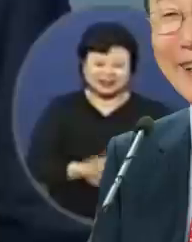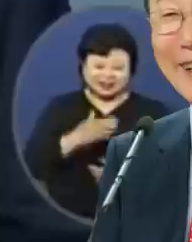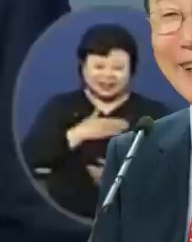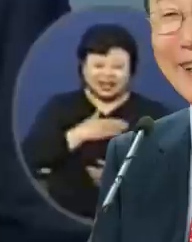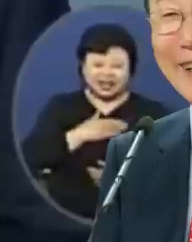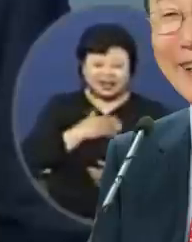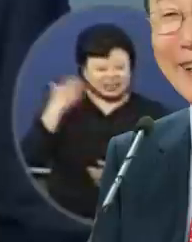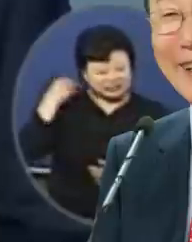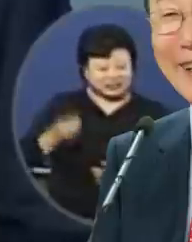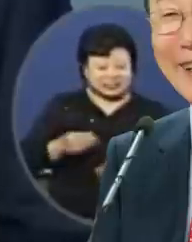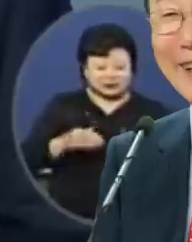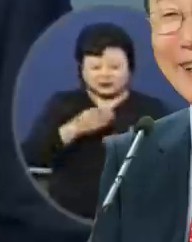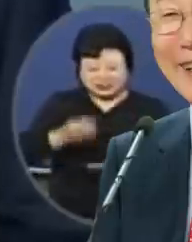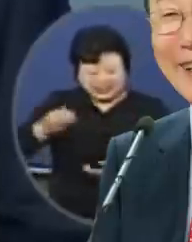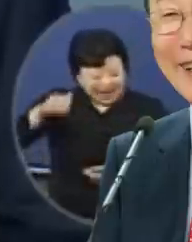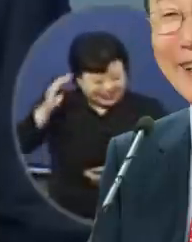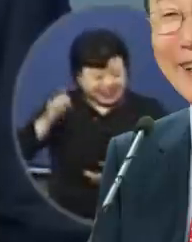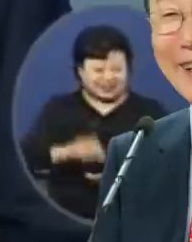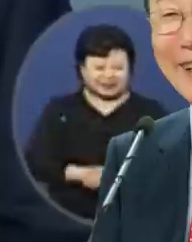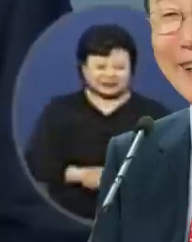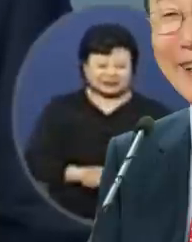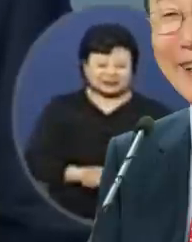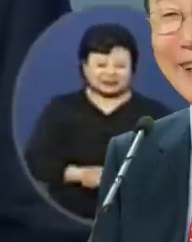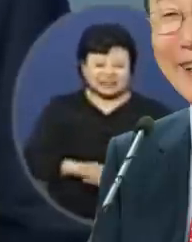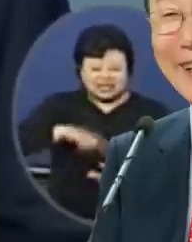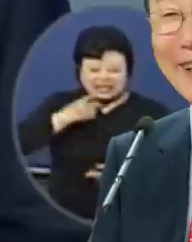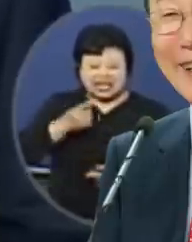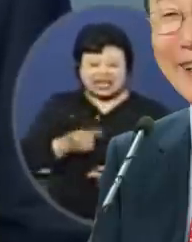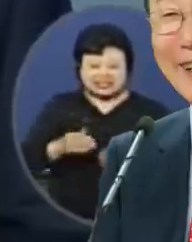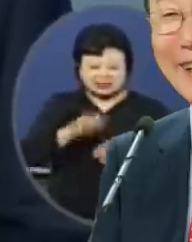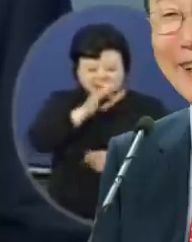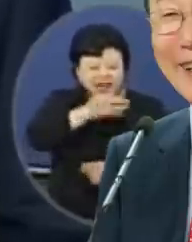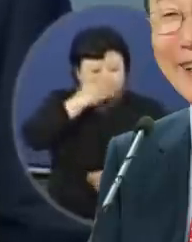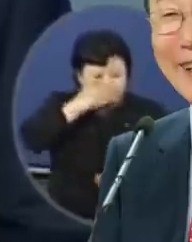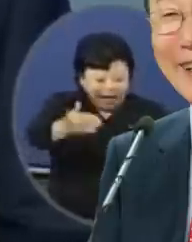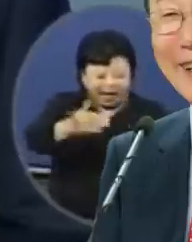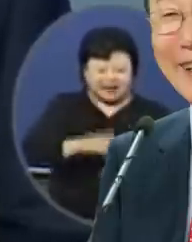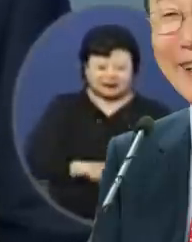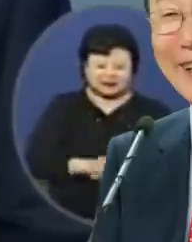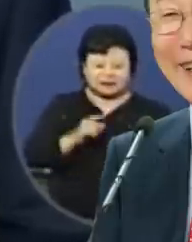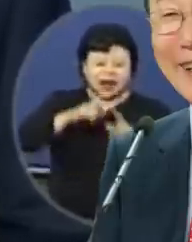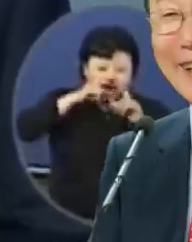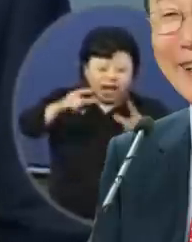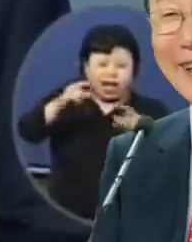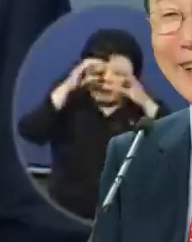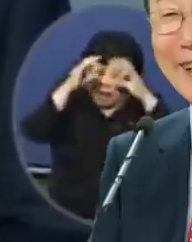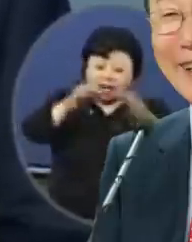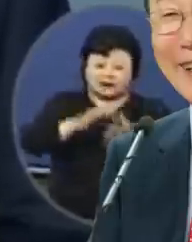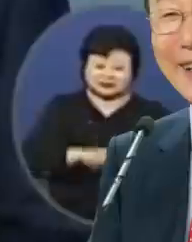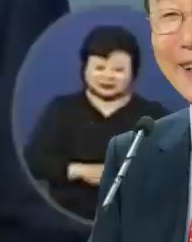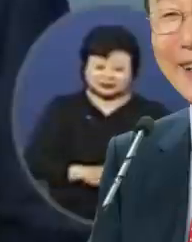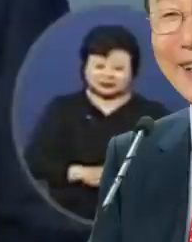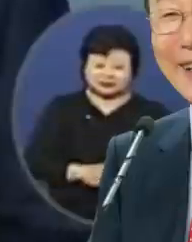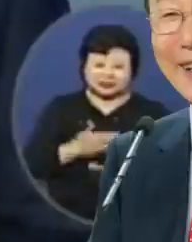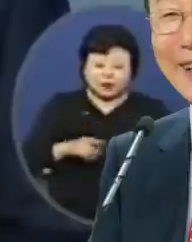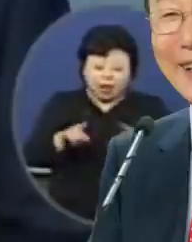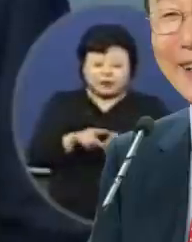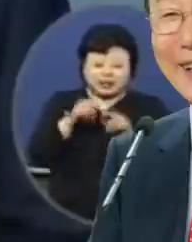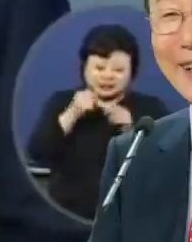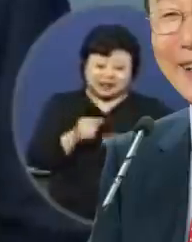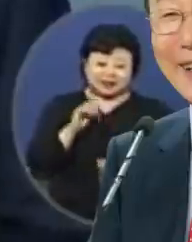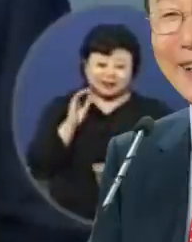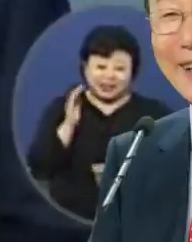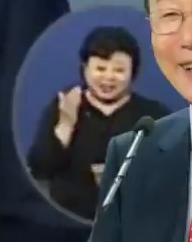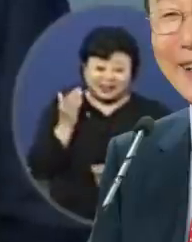나는 전셋집으로 이사간다. 단독집을 살 수 있다. 말을 해보는 거야. 그럼 나와 같이 사는 것이